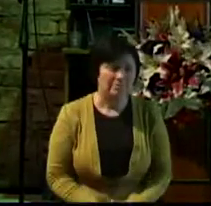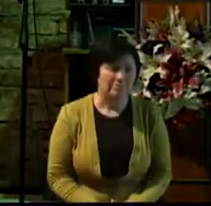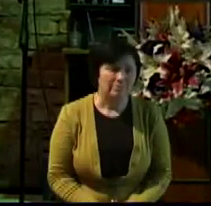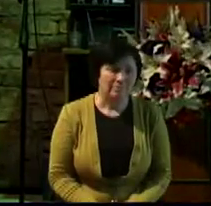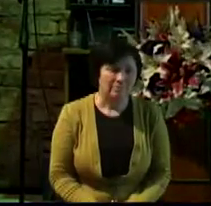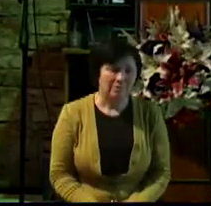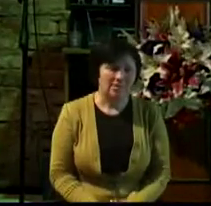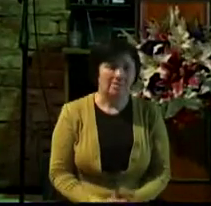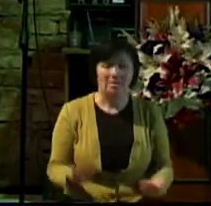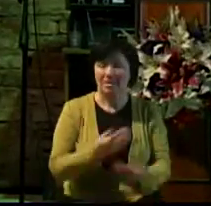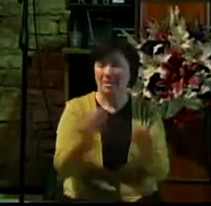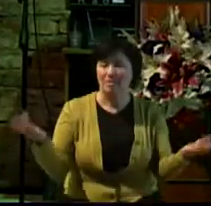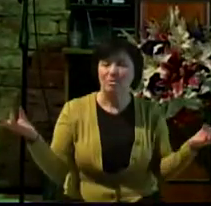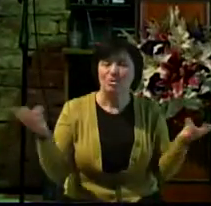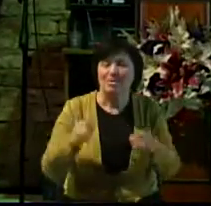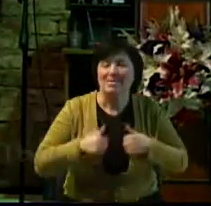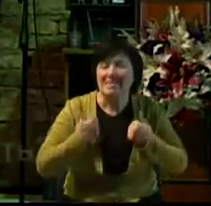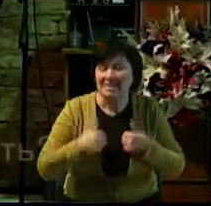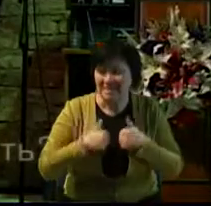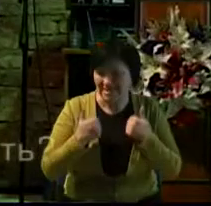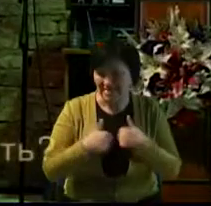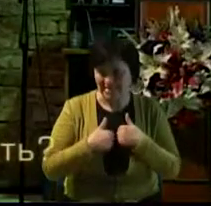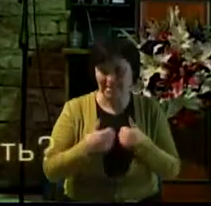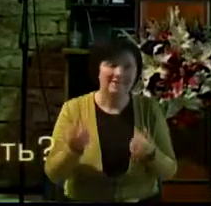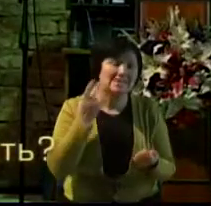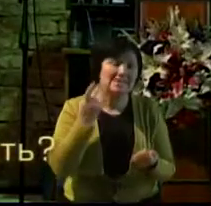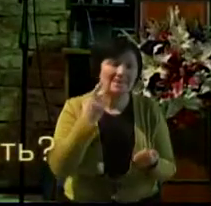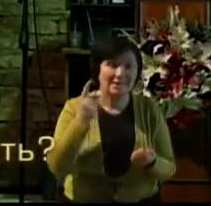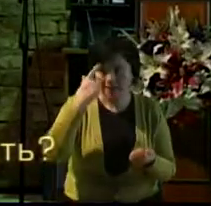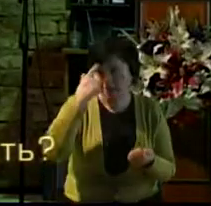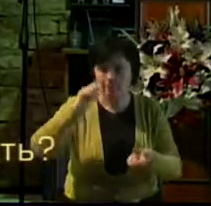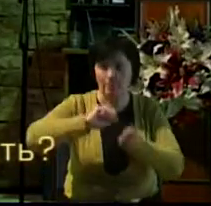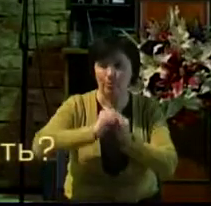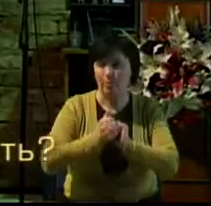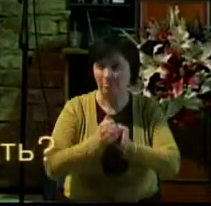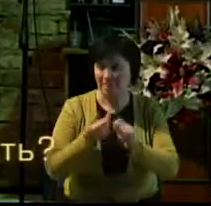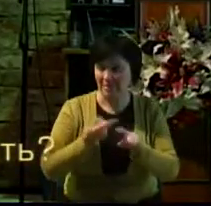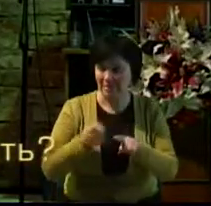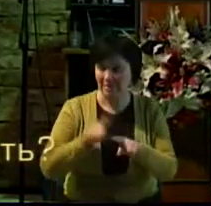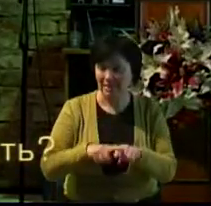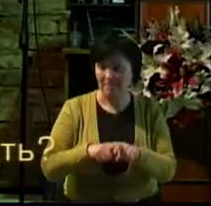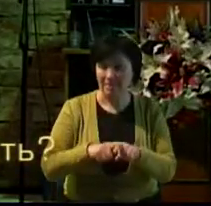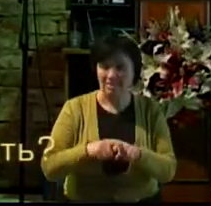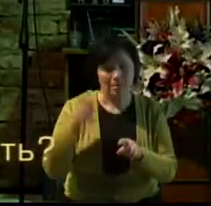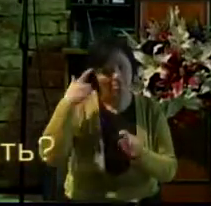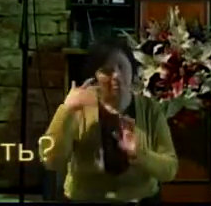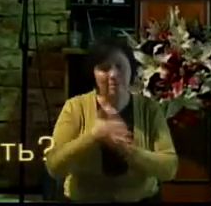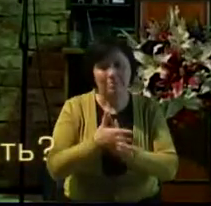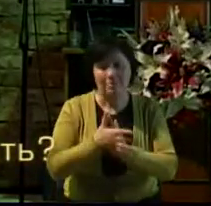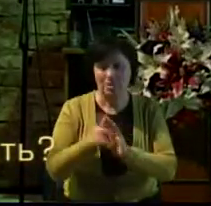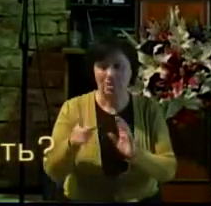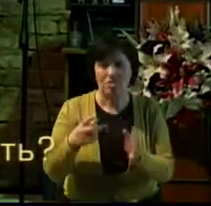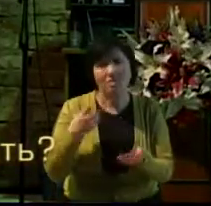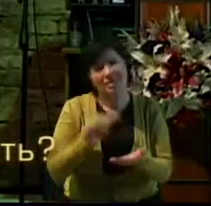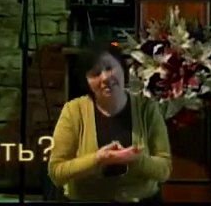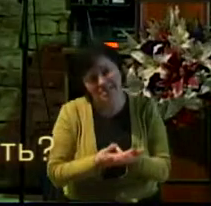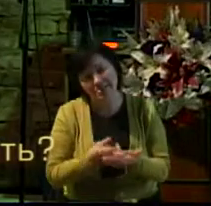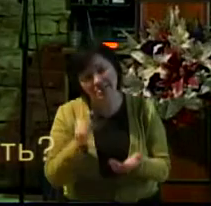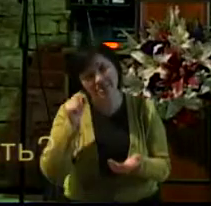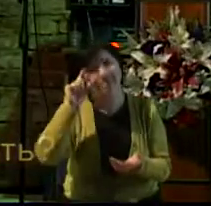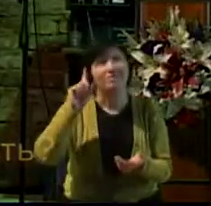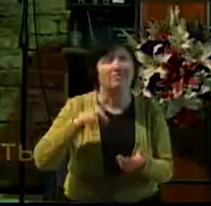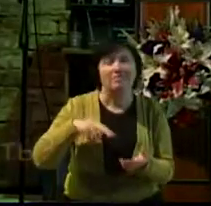не проблема Бога. Для многих людей сегодня трудно прийти к Богу, особенно интеллектуальным людям. Они